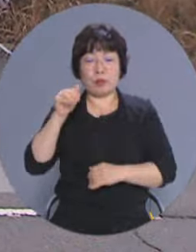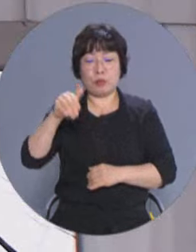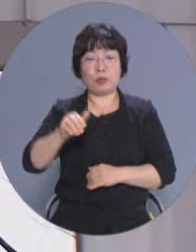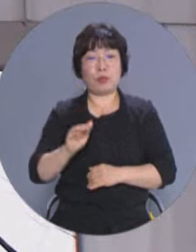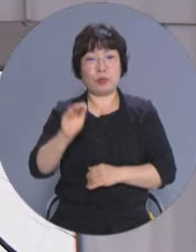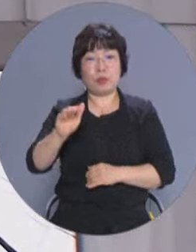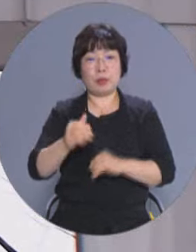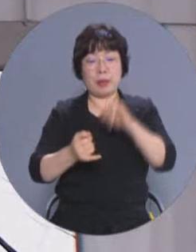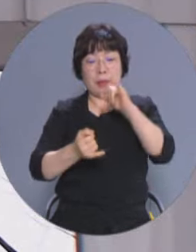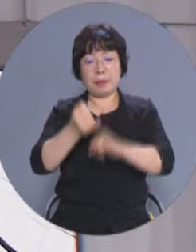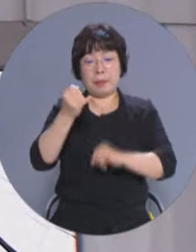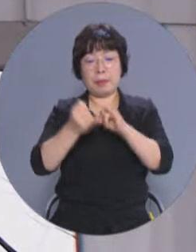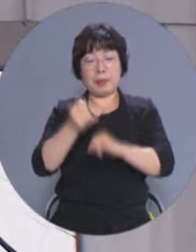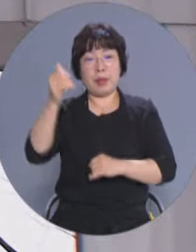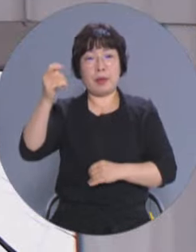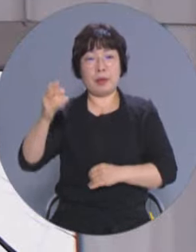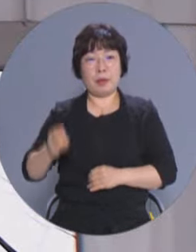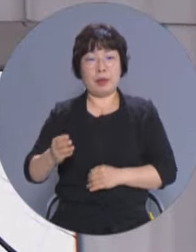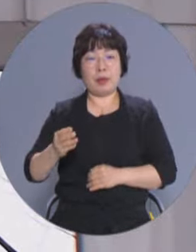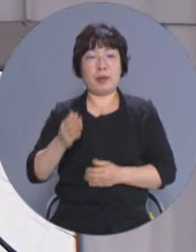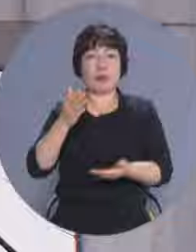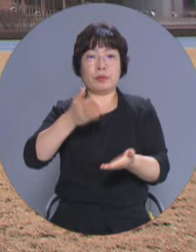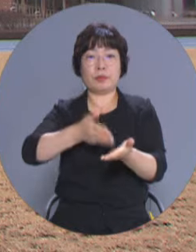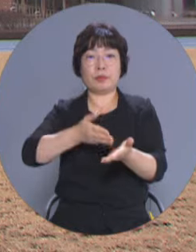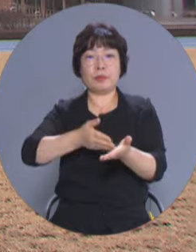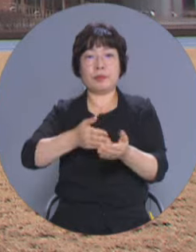들쭉날쭉하고 체불되는 경우도 있었다고 토로합니다.